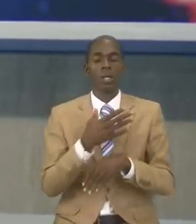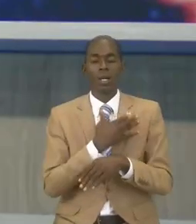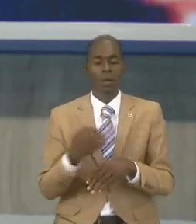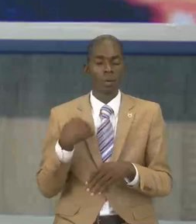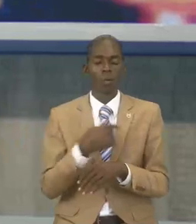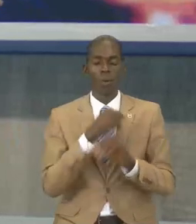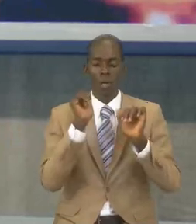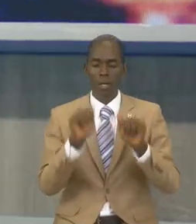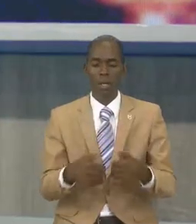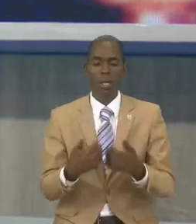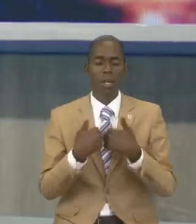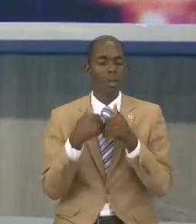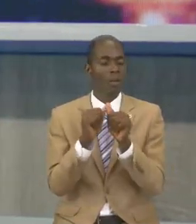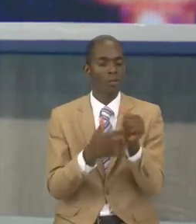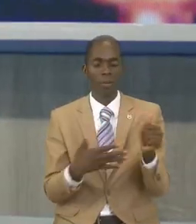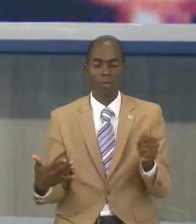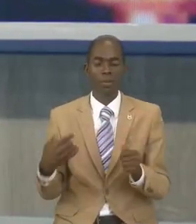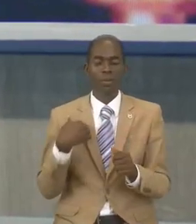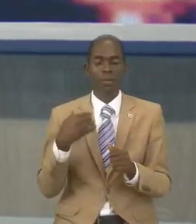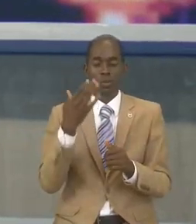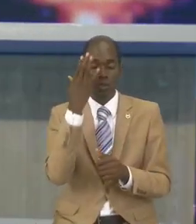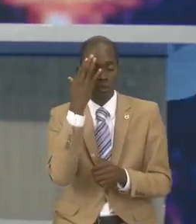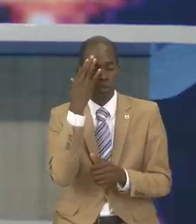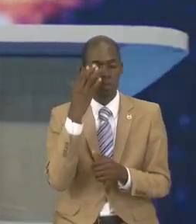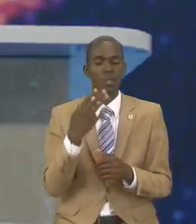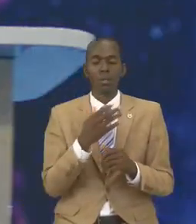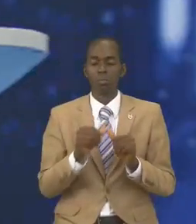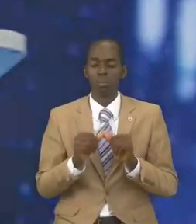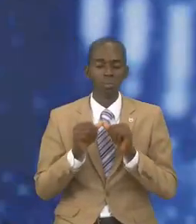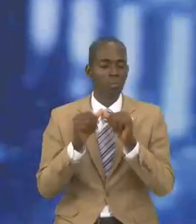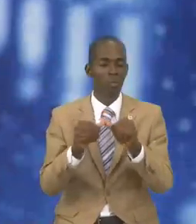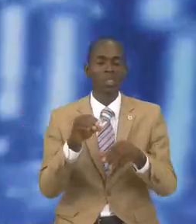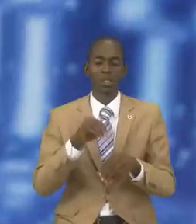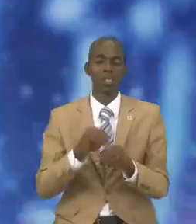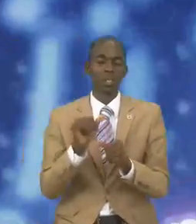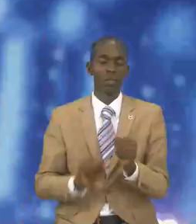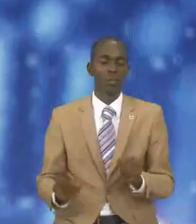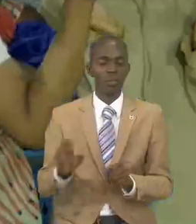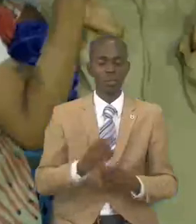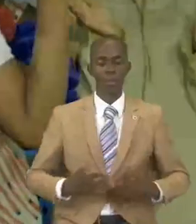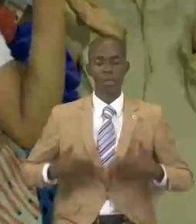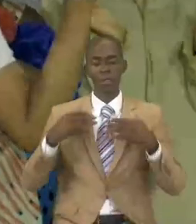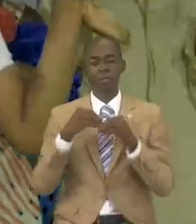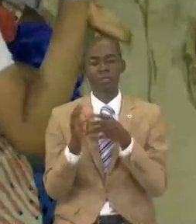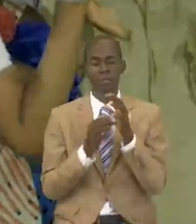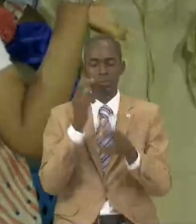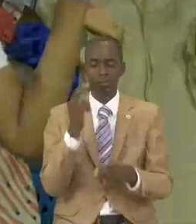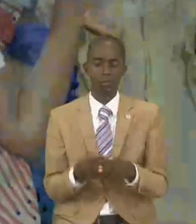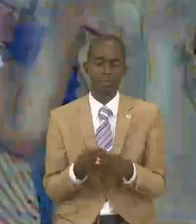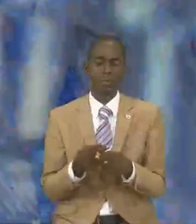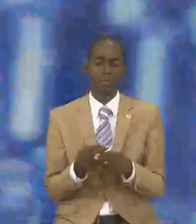pour que nous puissions avoir tout réalisé perpétuellement dans chaque vie au nom de